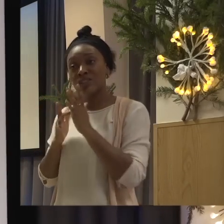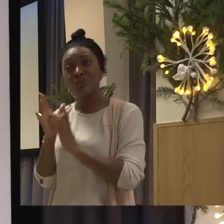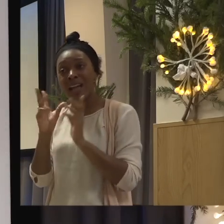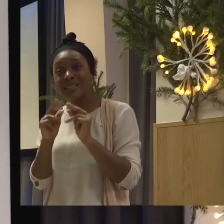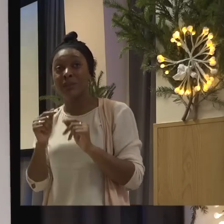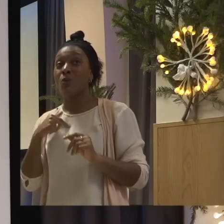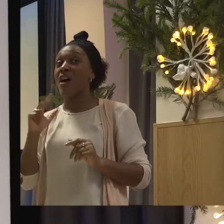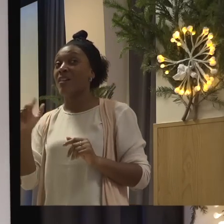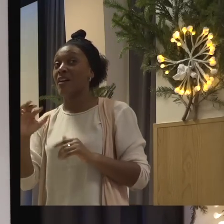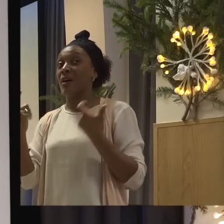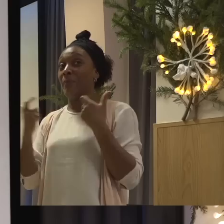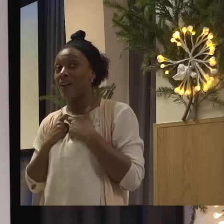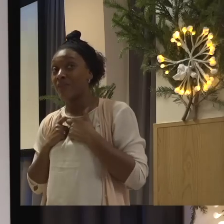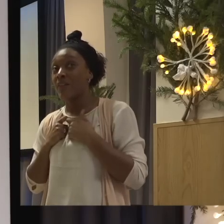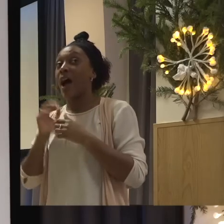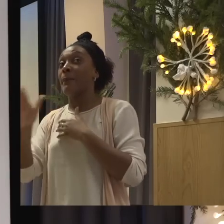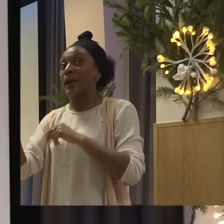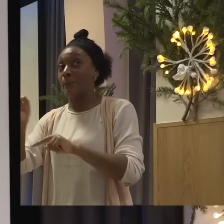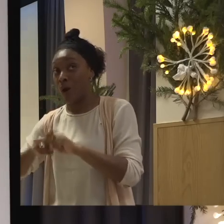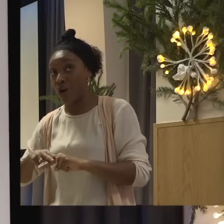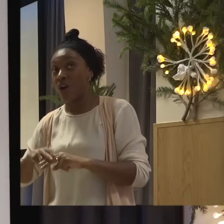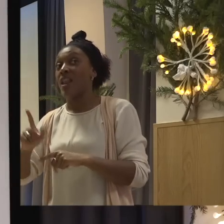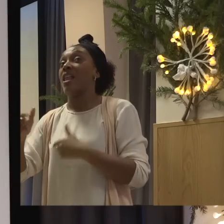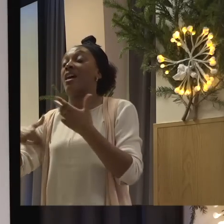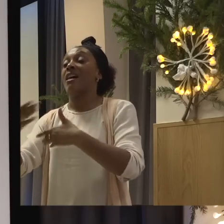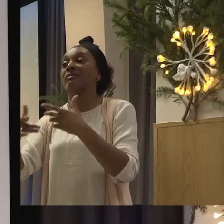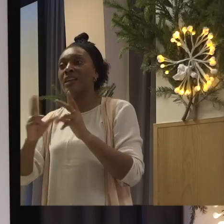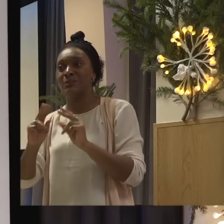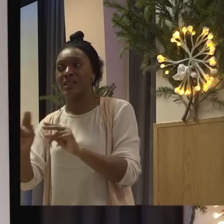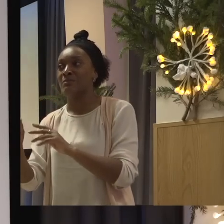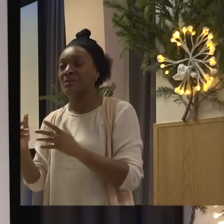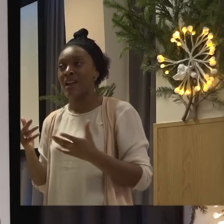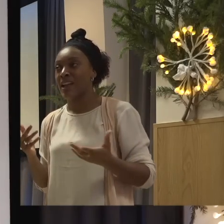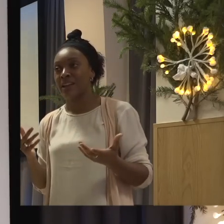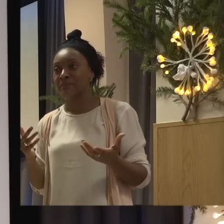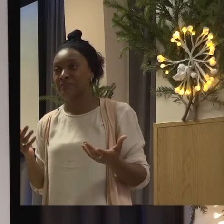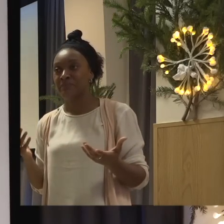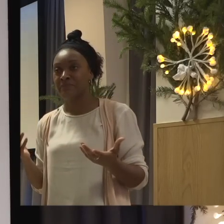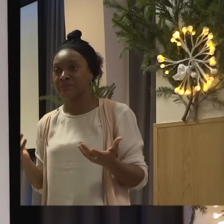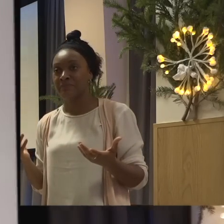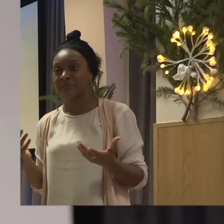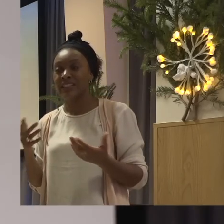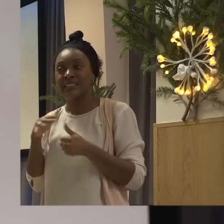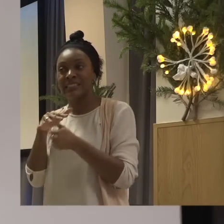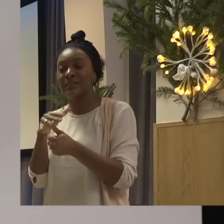son arrestation, mais ça ne passe pas. On peut voir le jour où il mange avec les